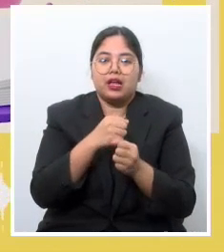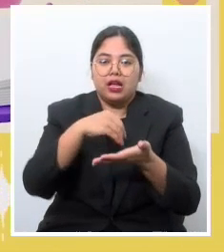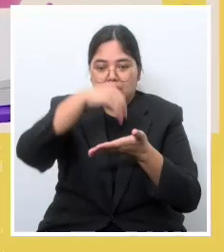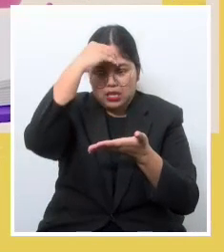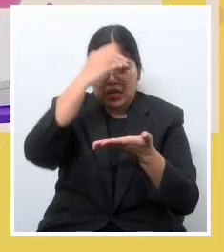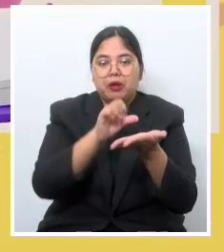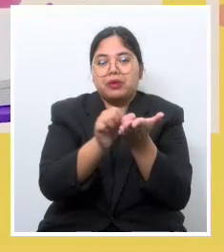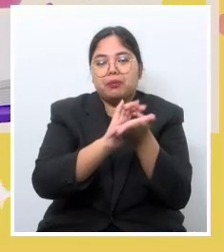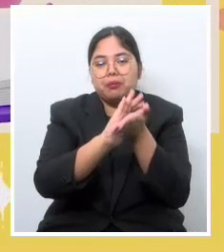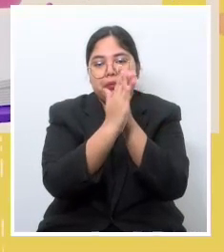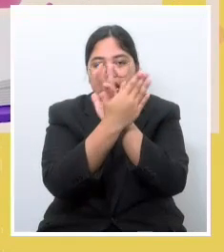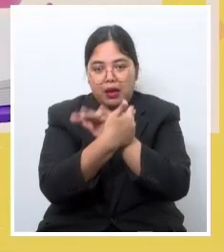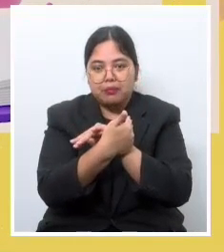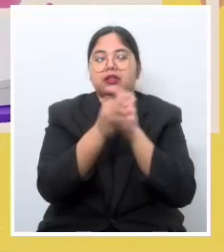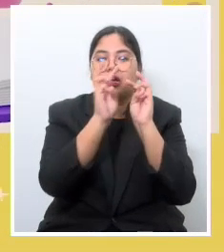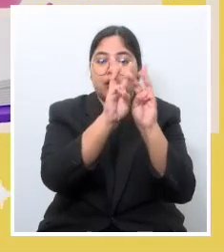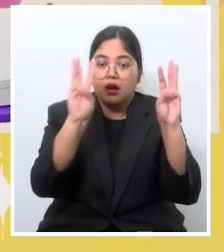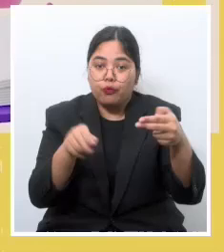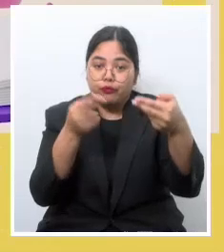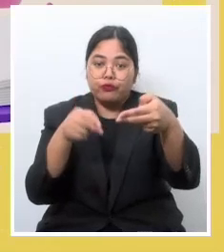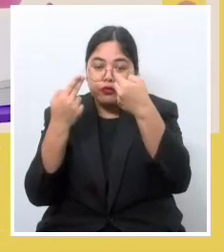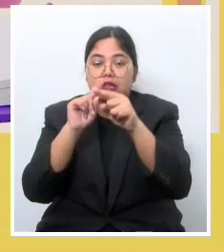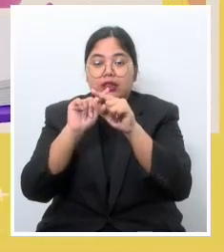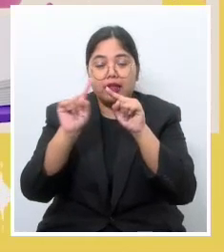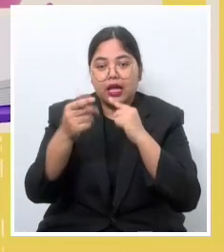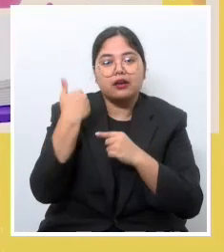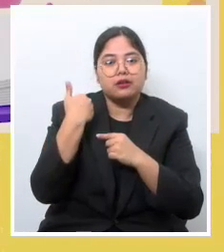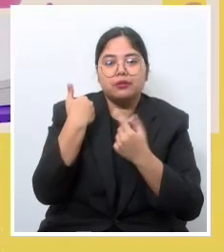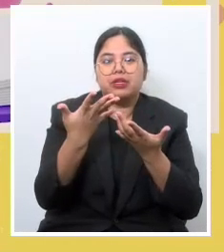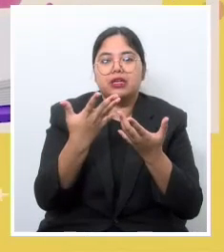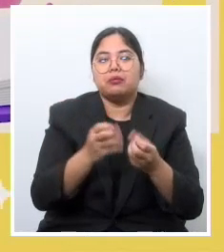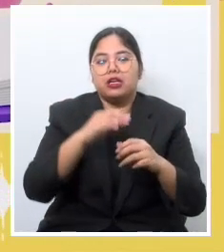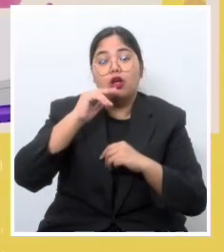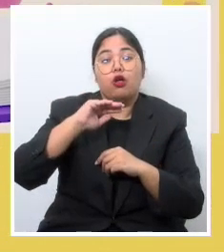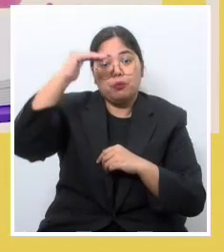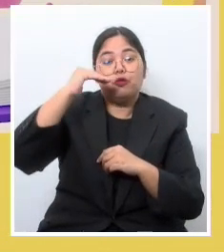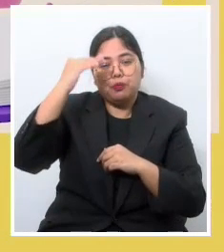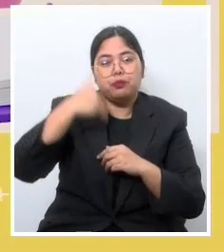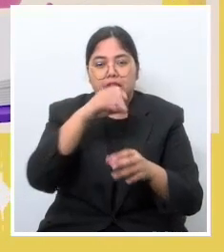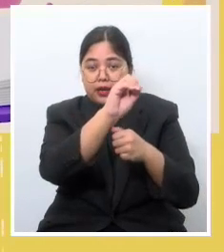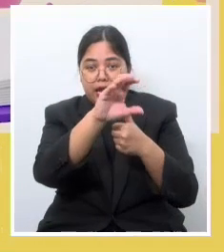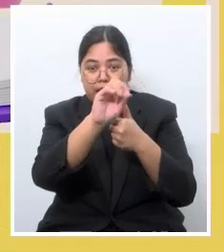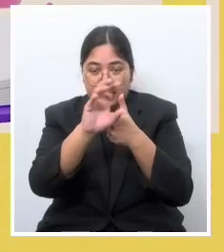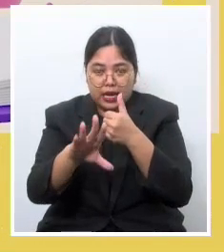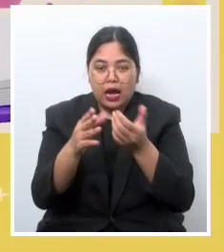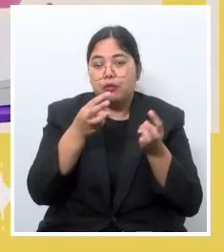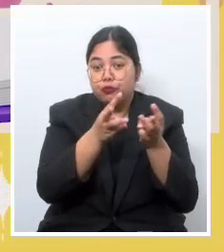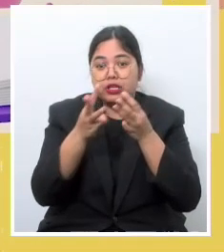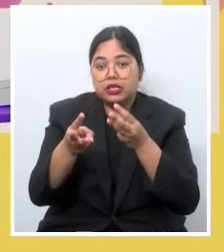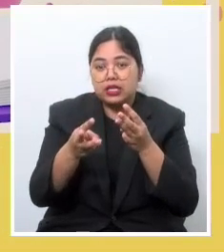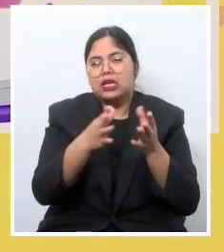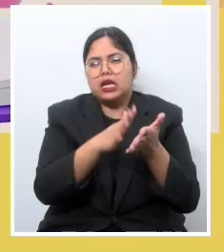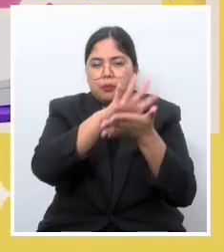บูรณาการทั้งรูปแบบออนไลน์และออนไนมีครูพี่เลี้ยงทำหน้าที่เป็น Learningซอร์ช่วยแนะแนวให้คำปรึกษาและร่วมออกแบบแผนการ